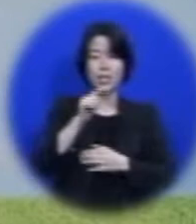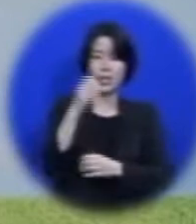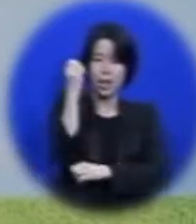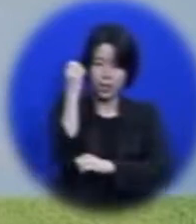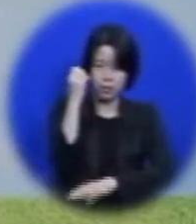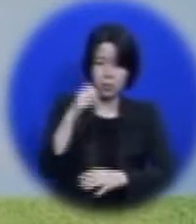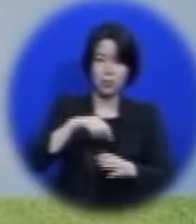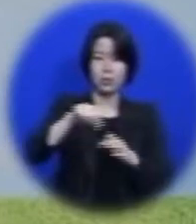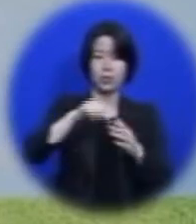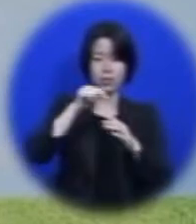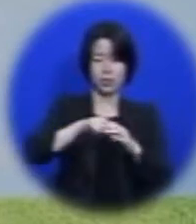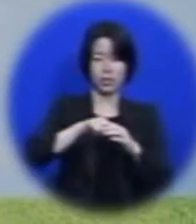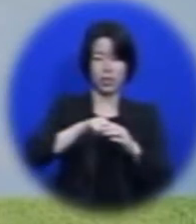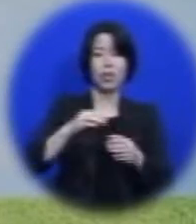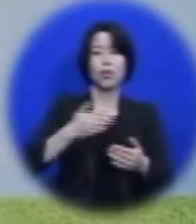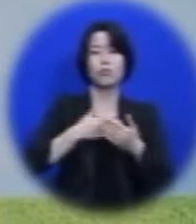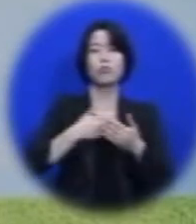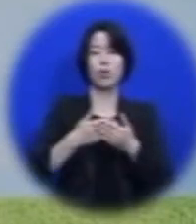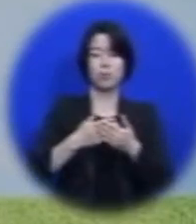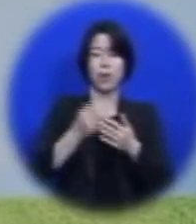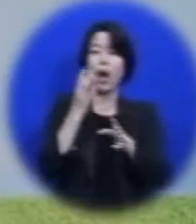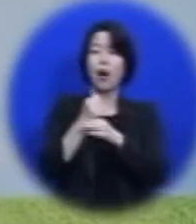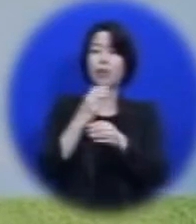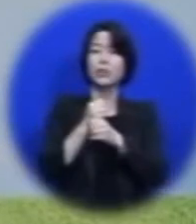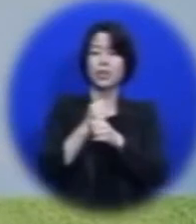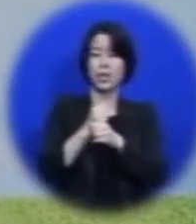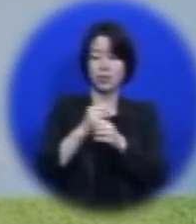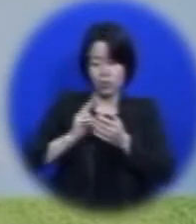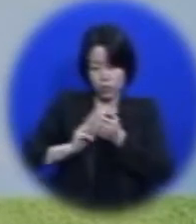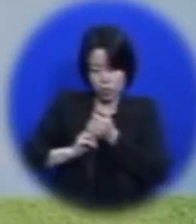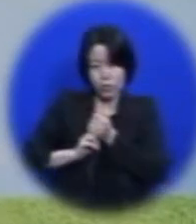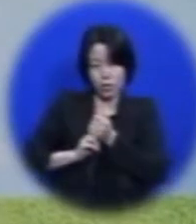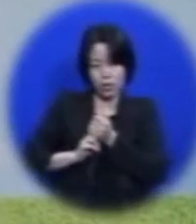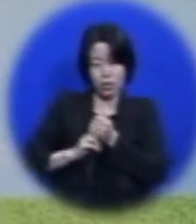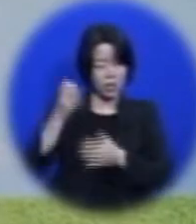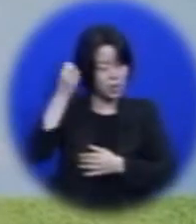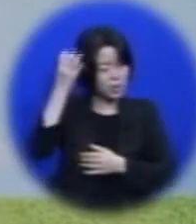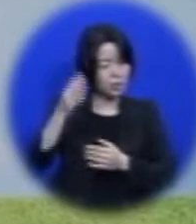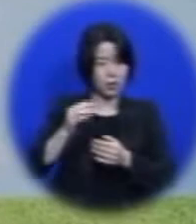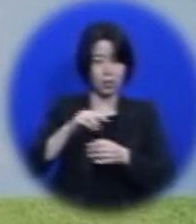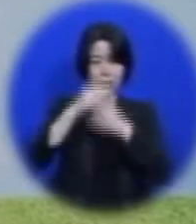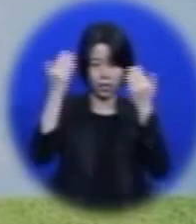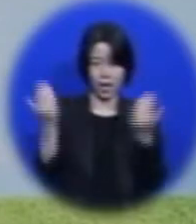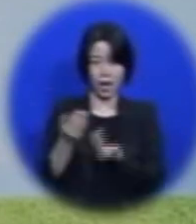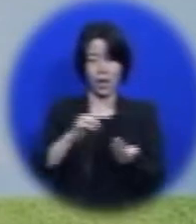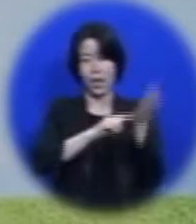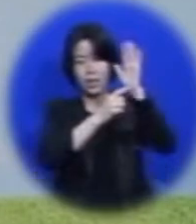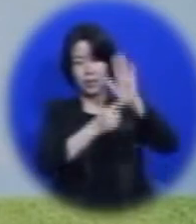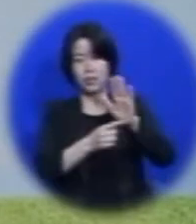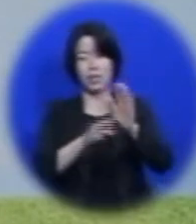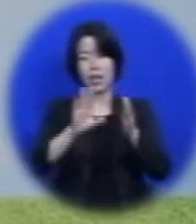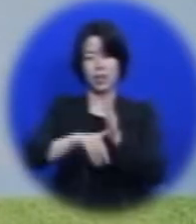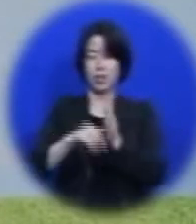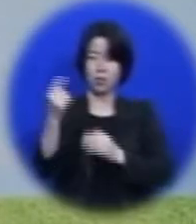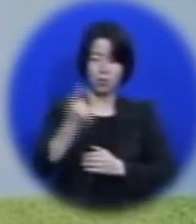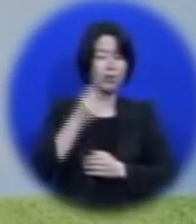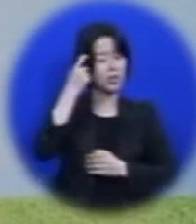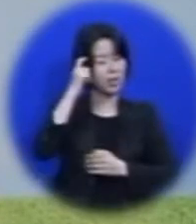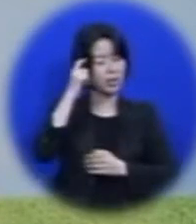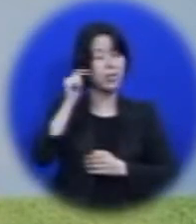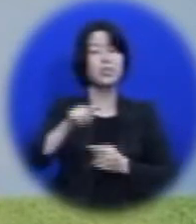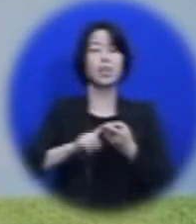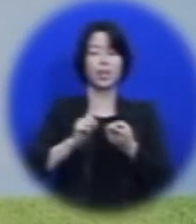근본적인 두려움이잖아요. 언젠가는 숨겨놓은 거, 감춰놓은 거, 잊어버린 거 다 드러날 때가 올 것이라.